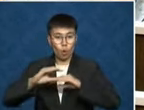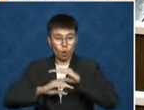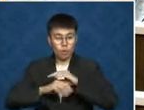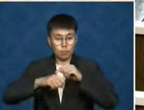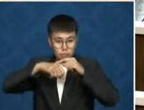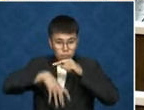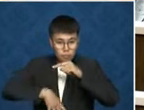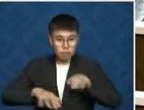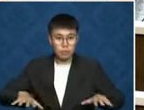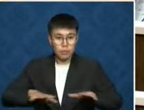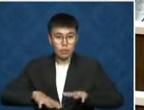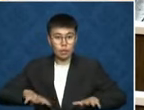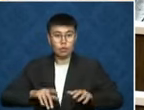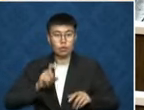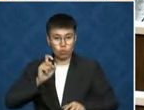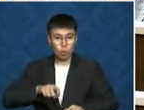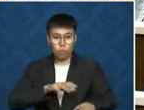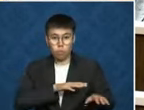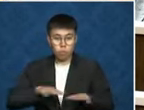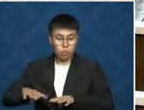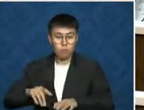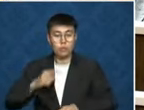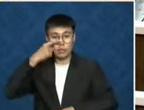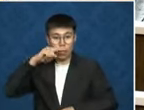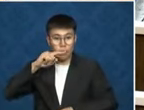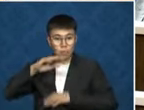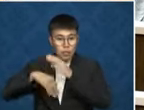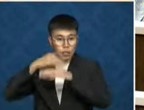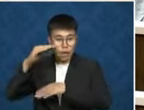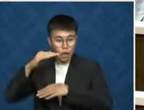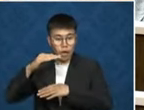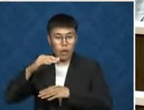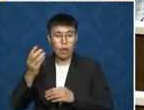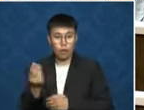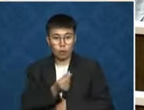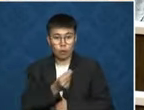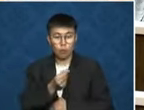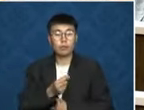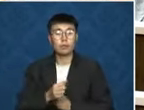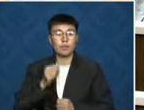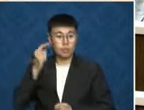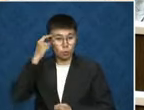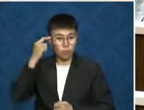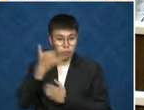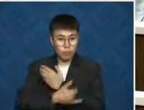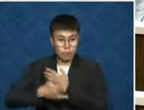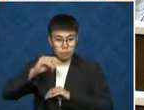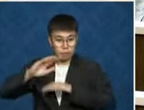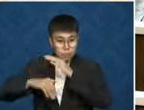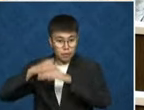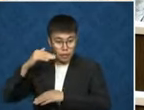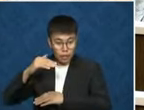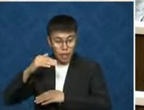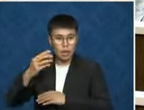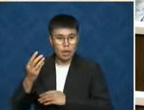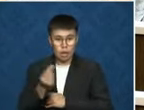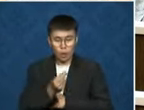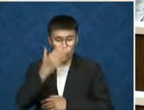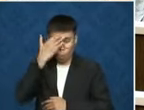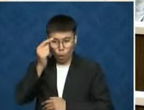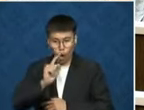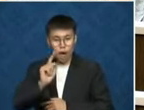ควรเตรียมตัวเพื่อให้ประเทศไทยก้าวทันเทคโนโลยีปัญญาประดิษฐ์ที่ผมเชื่อว่าในต่างประเทศจะพัฒนามาเร็วมาก